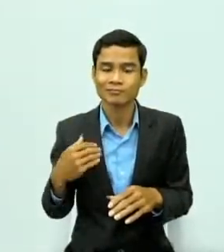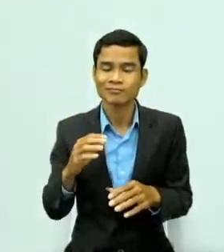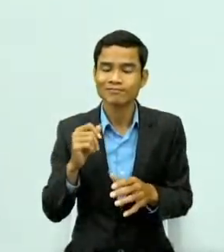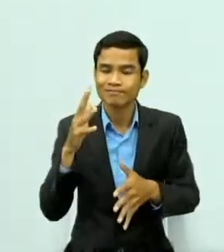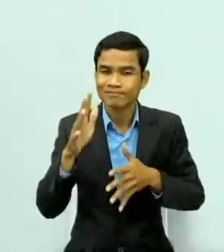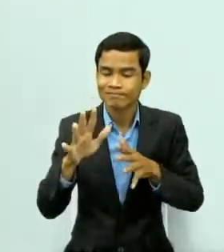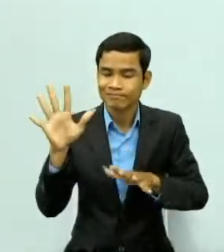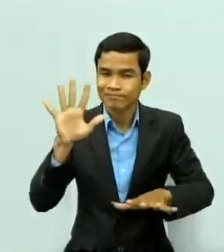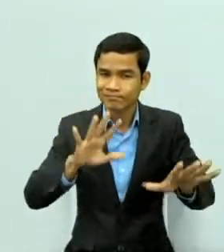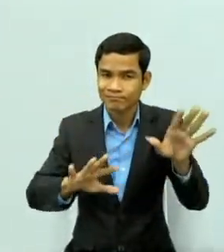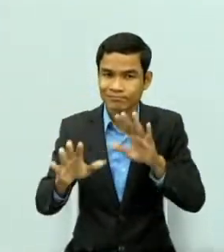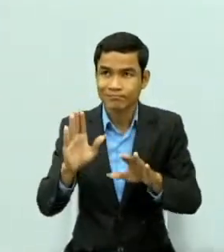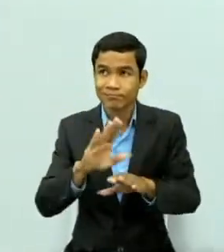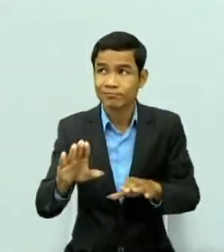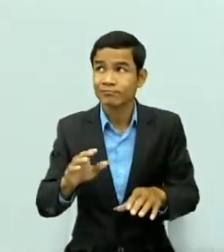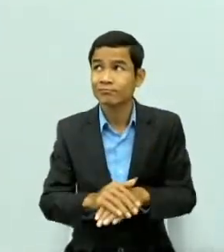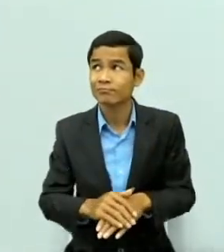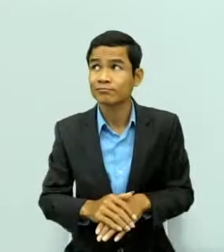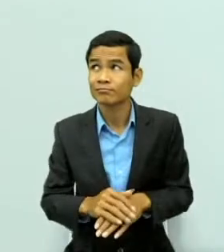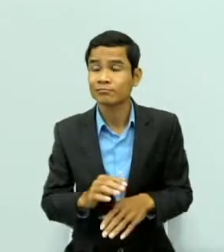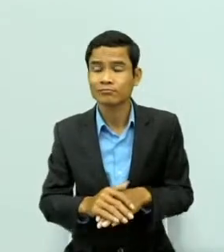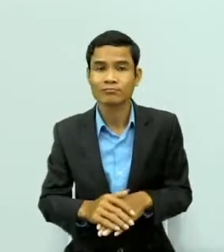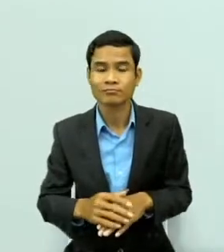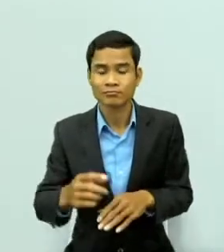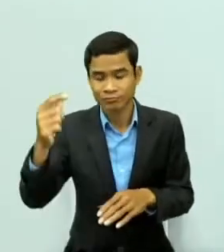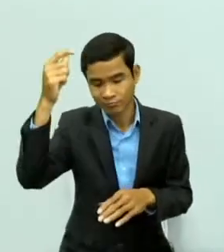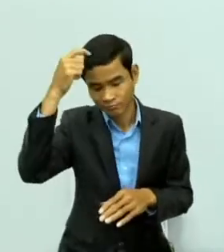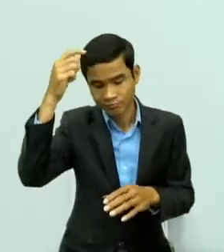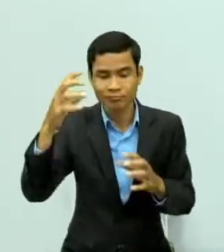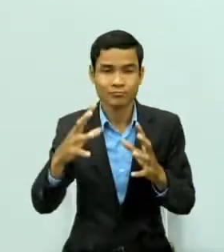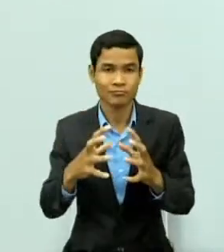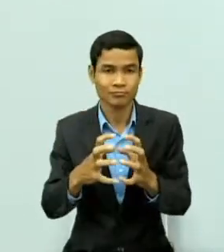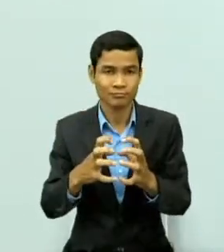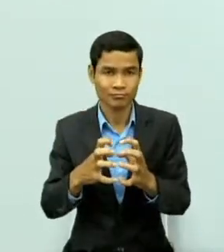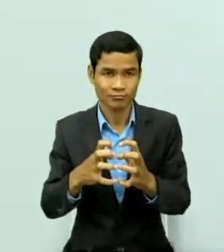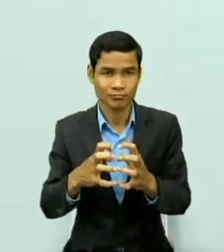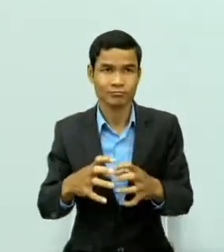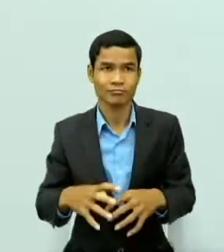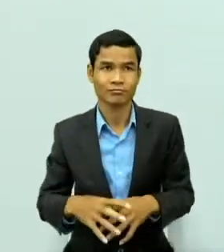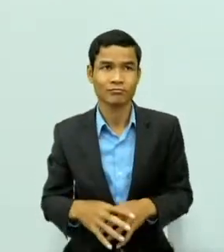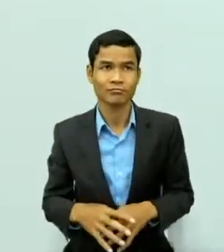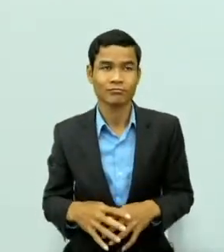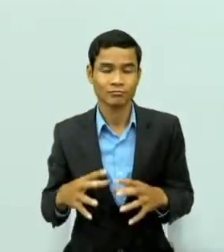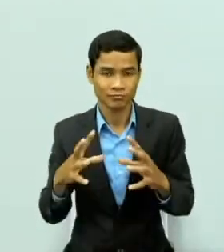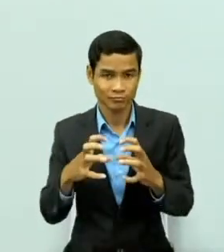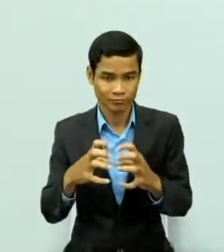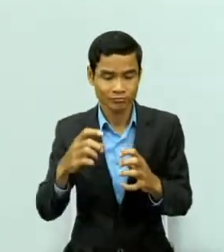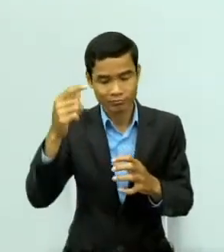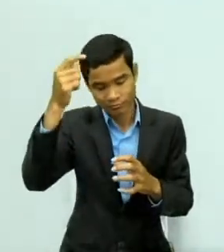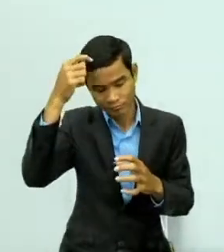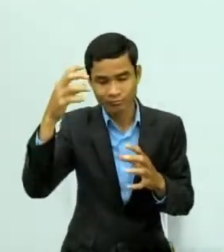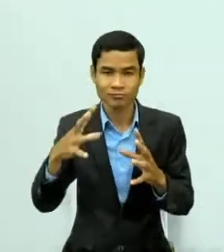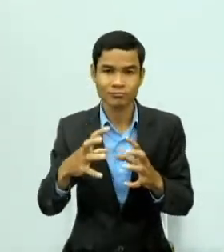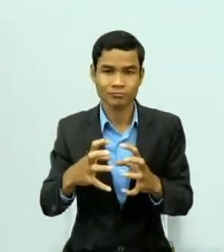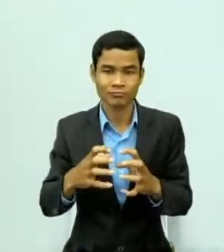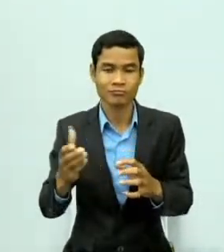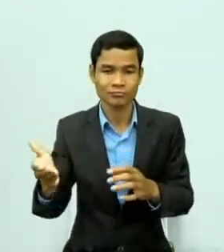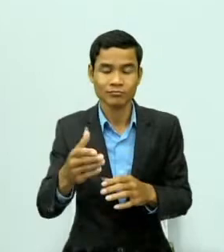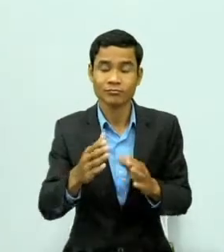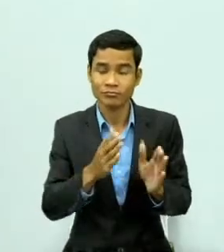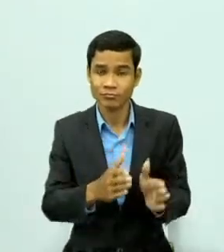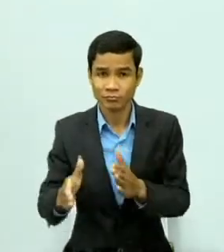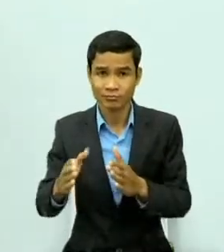នចាស្រៈអ៊ូដូចជាពាកខួរចាស្រៈអ៊ូដូចជាពាកខួរឥឡូវកូនកូនត្រៀ